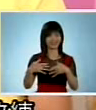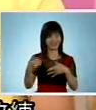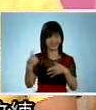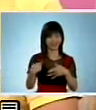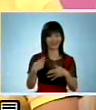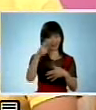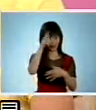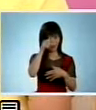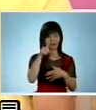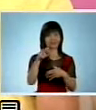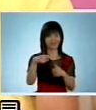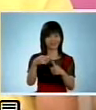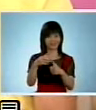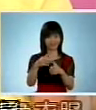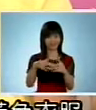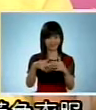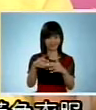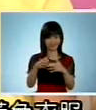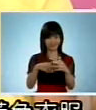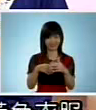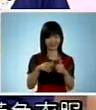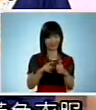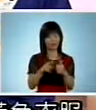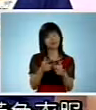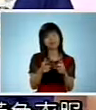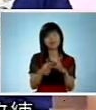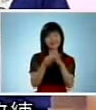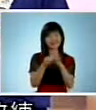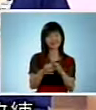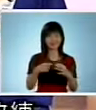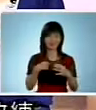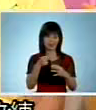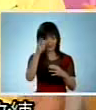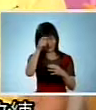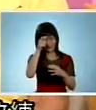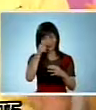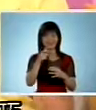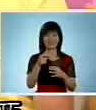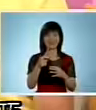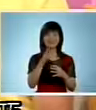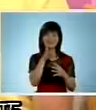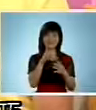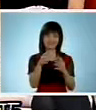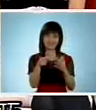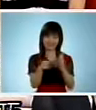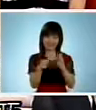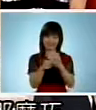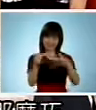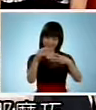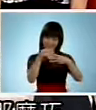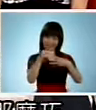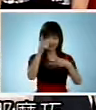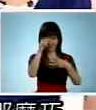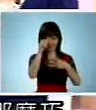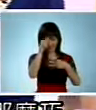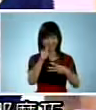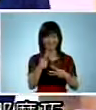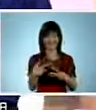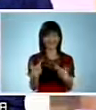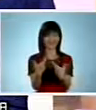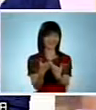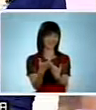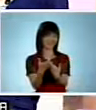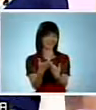黄教练。黄教练他是 他不是因为穿黄色衣服 不是不是 黄教练，他是 哎哪有那么巧、 奇怪，本来就那么